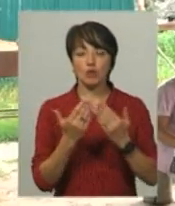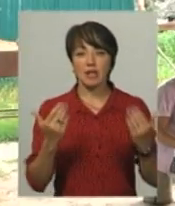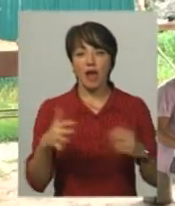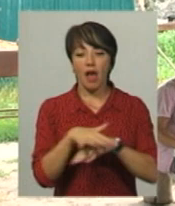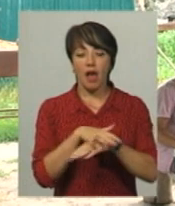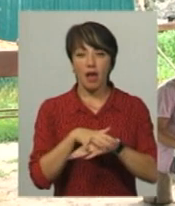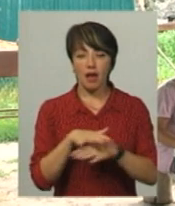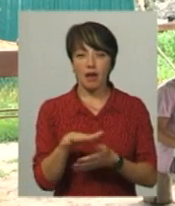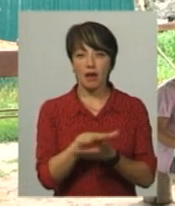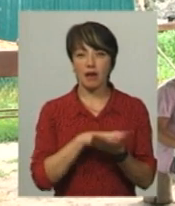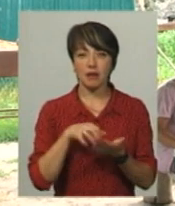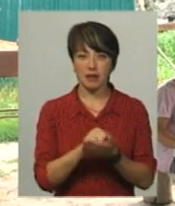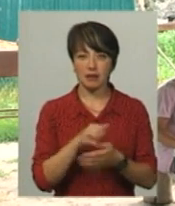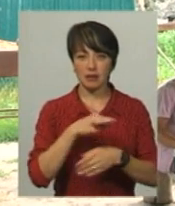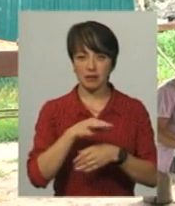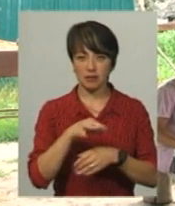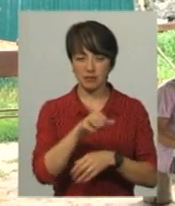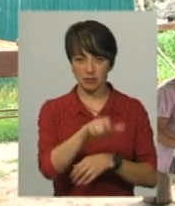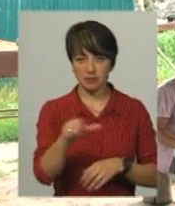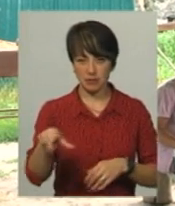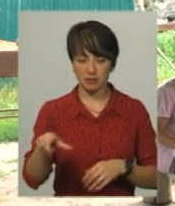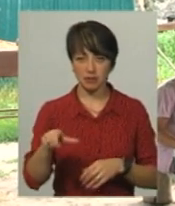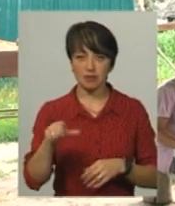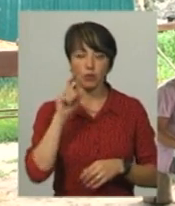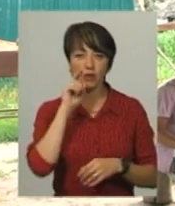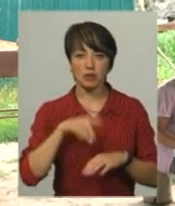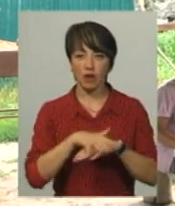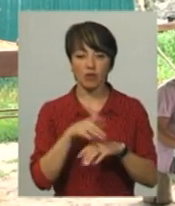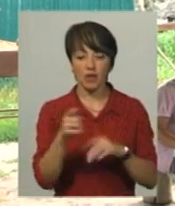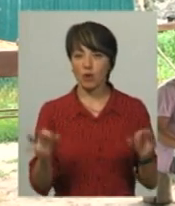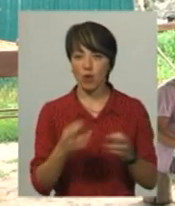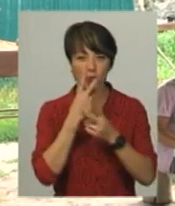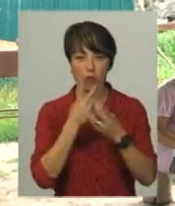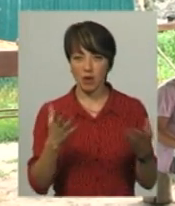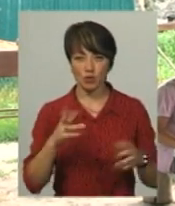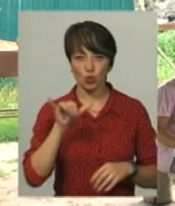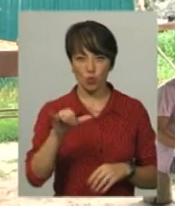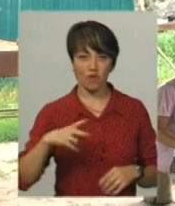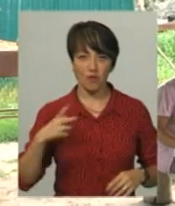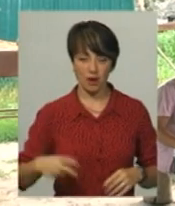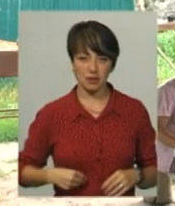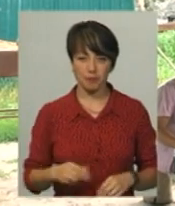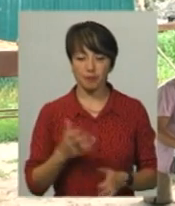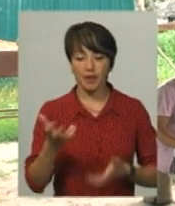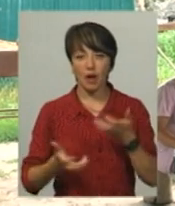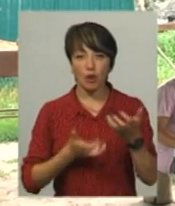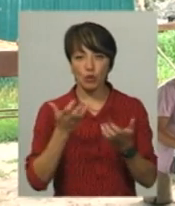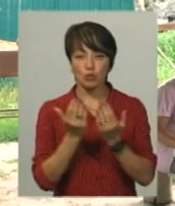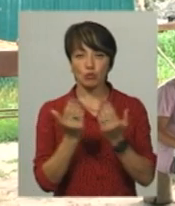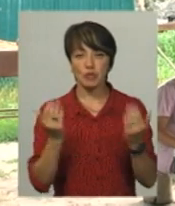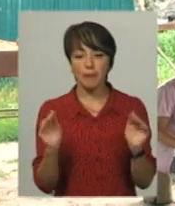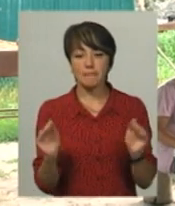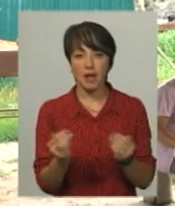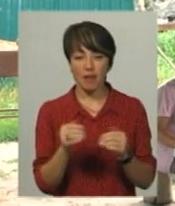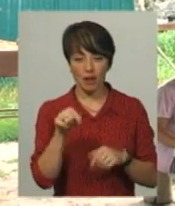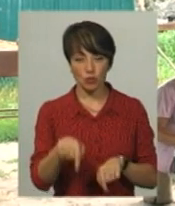Меджибужі, адже це українське бачення того, що було з народом. І ви ніколи цього не побачите у Франції. Археологічний музей досить маленький